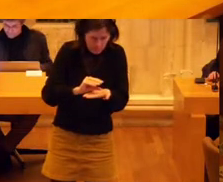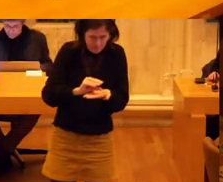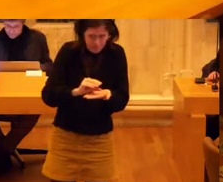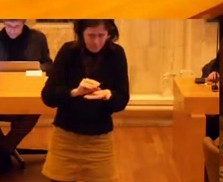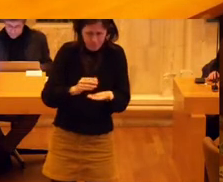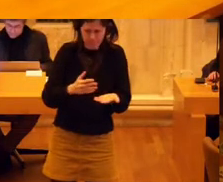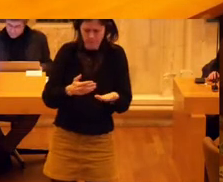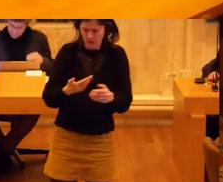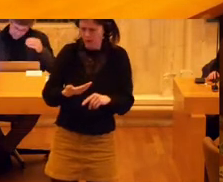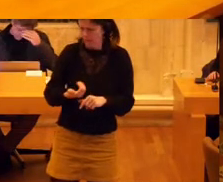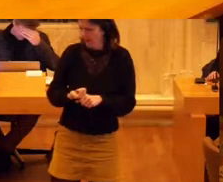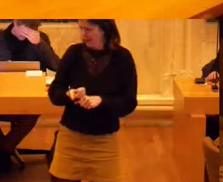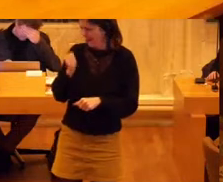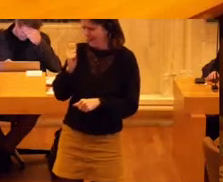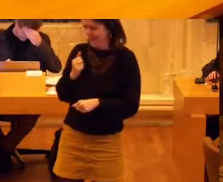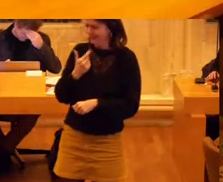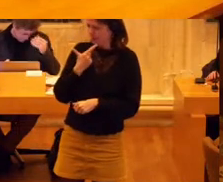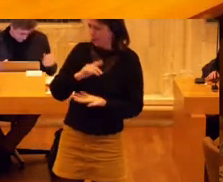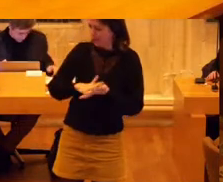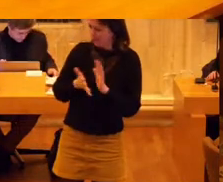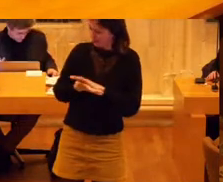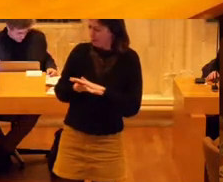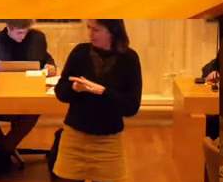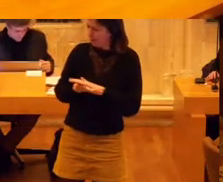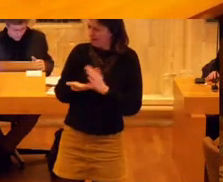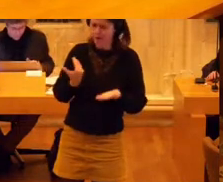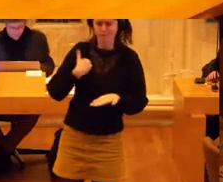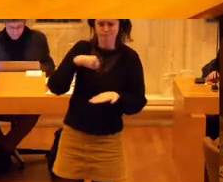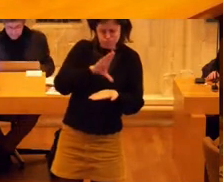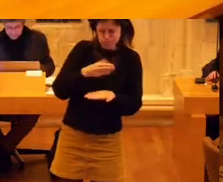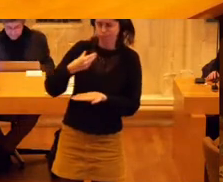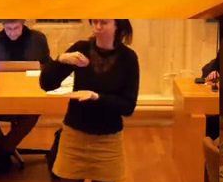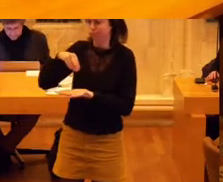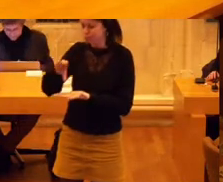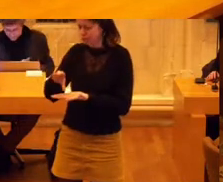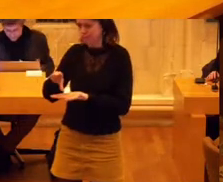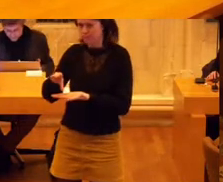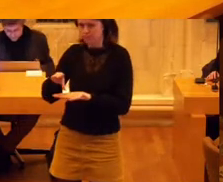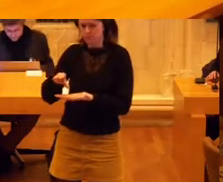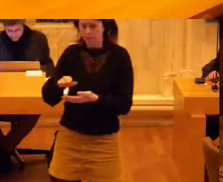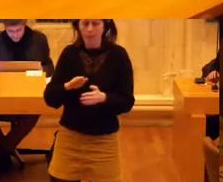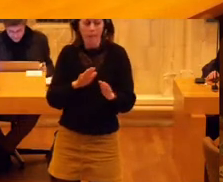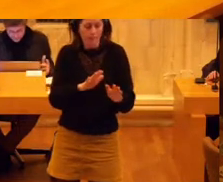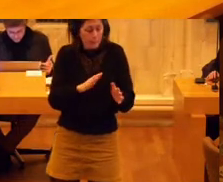deux associations différentes? Et concernant l'association La Tripière d'Or,